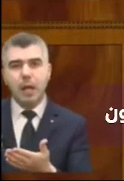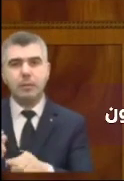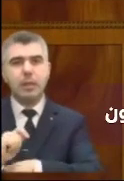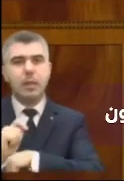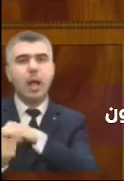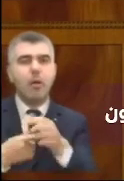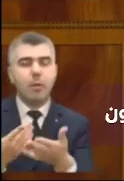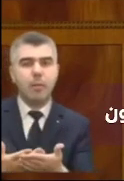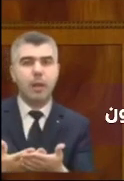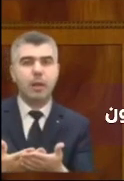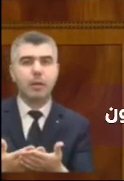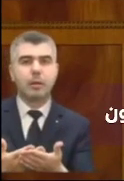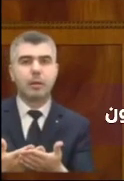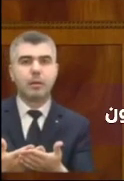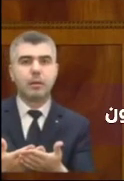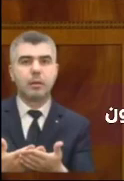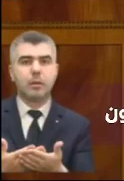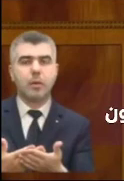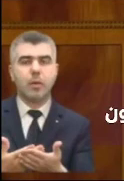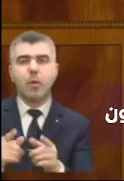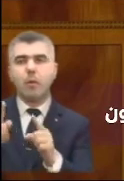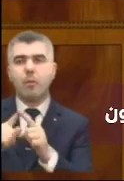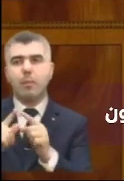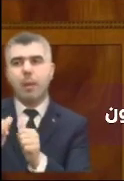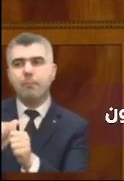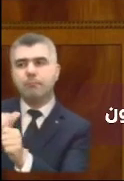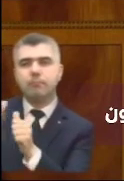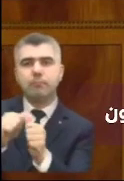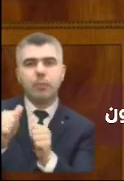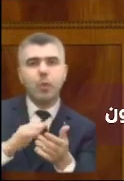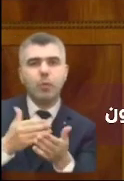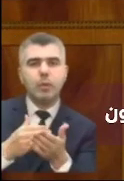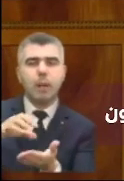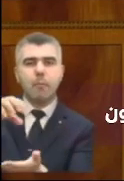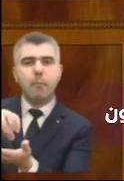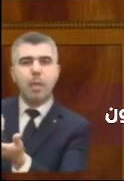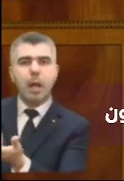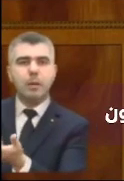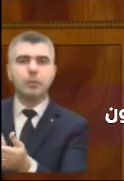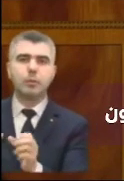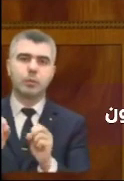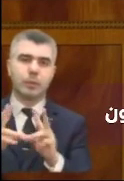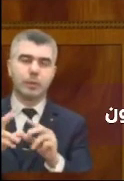الأغاني والأهازيج والمدن وحيث الرياح